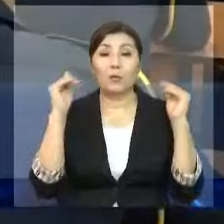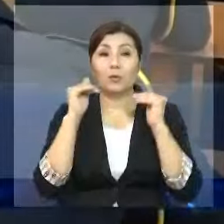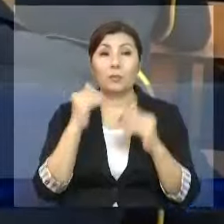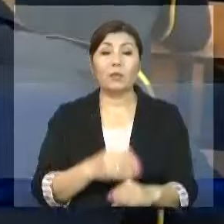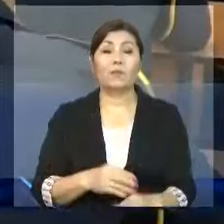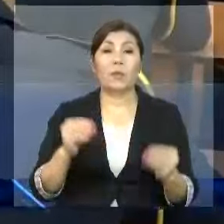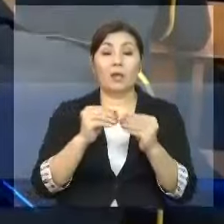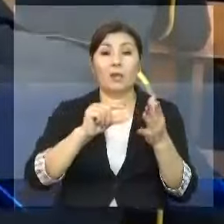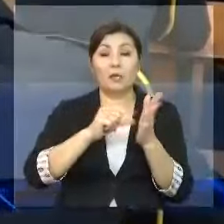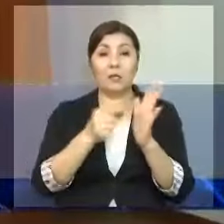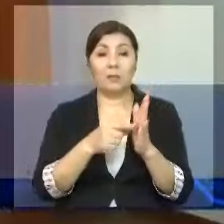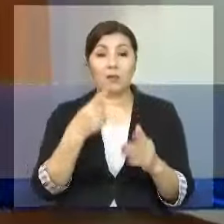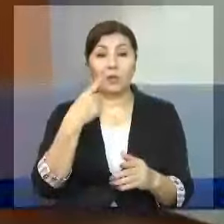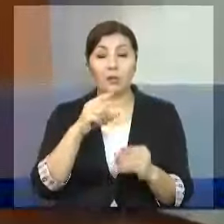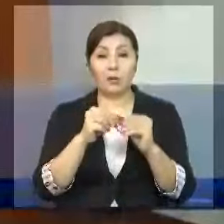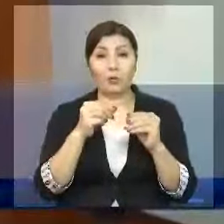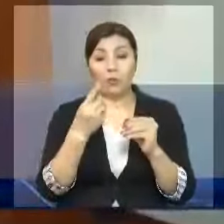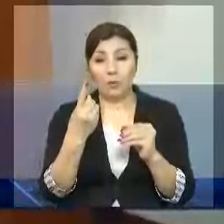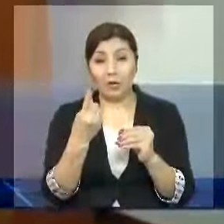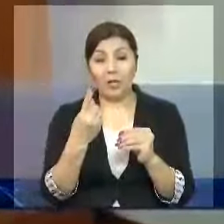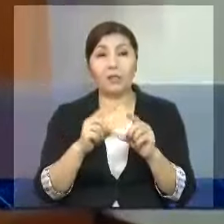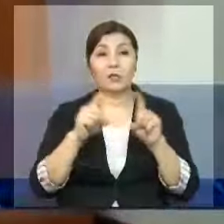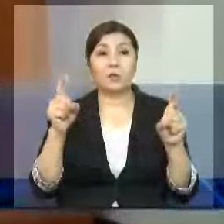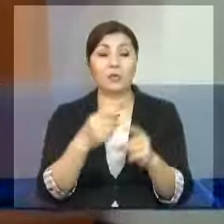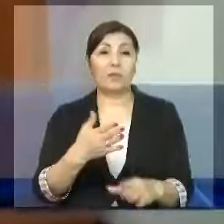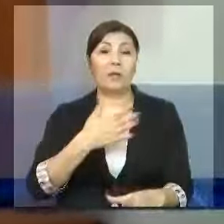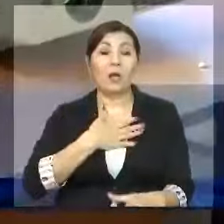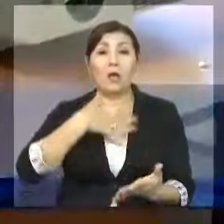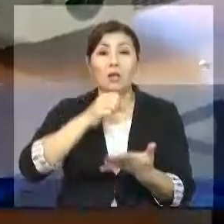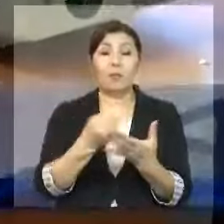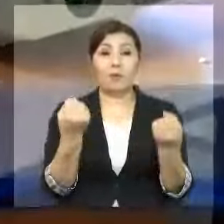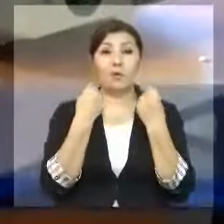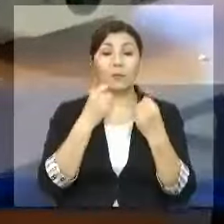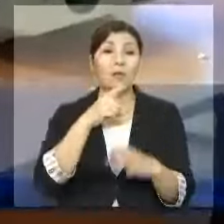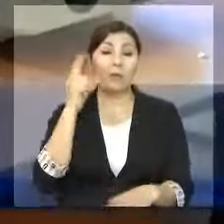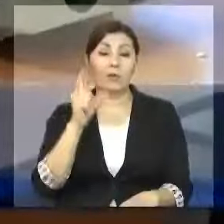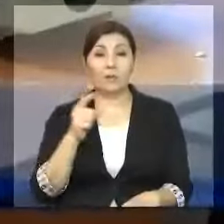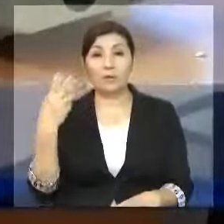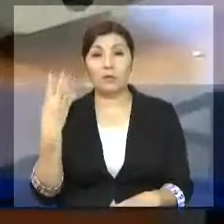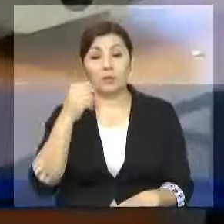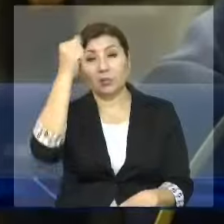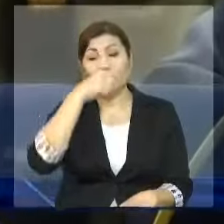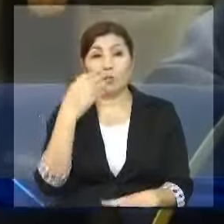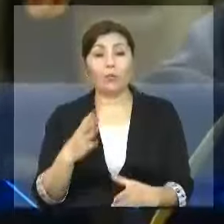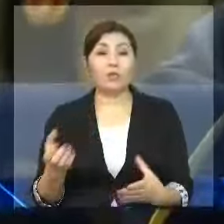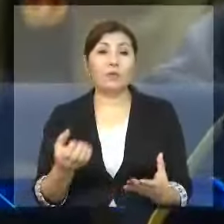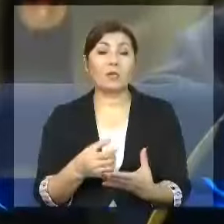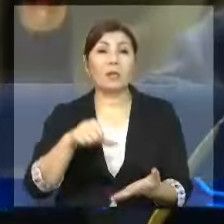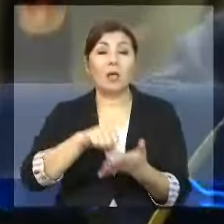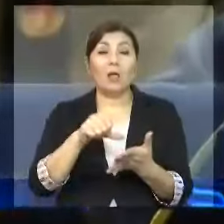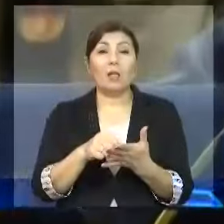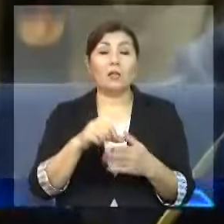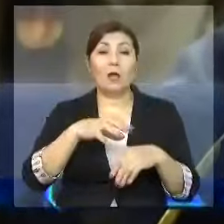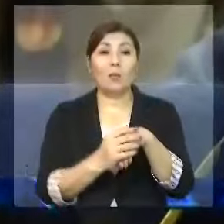Ученик 10 класса школы номер 11 Ибрагим Махмудали активно увлекается спортом. Молодой человек уже 4 года посещает секцию борьбы. Но